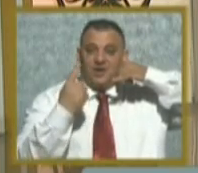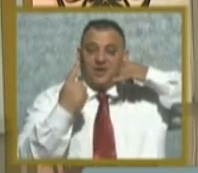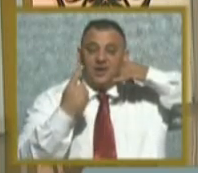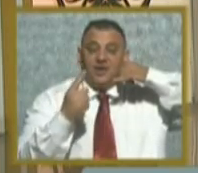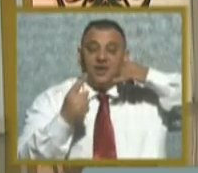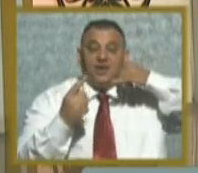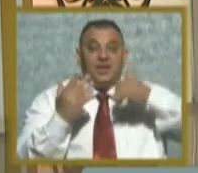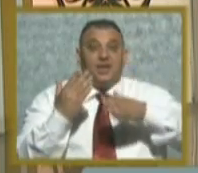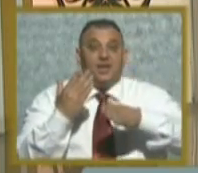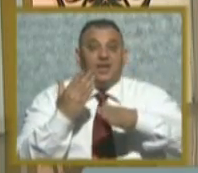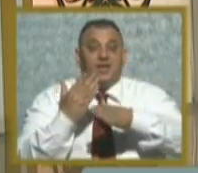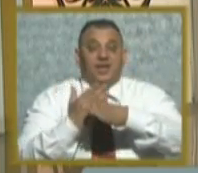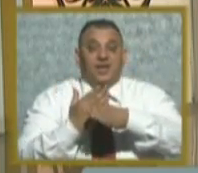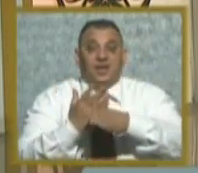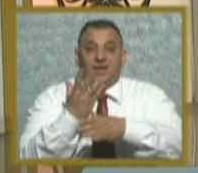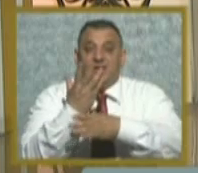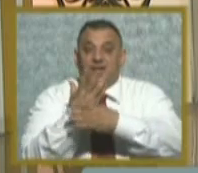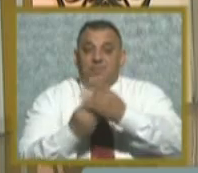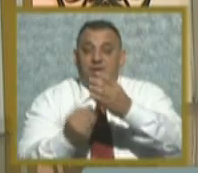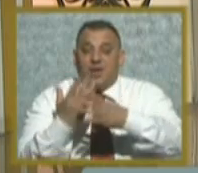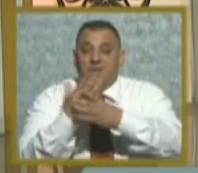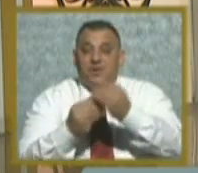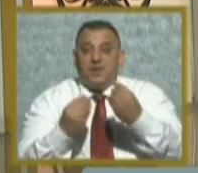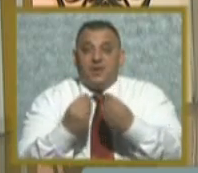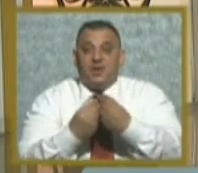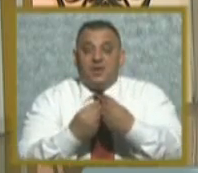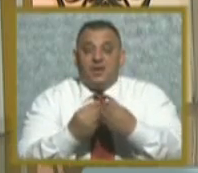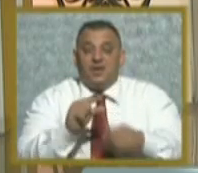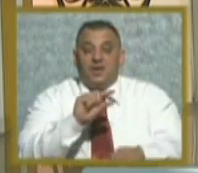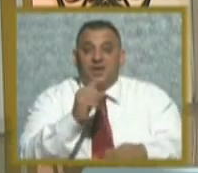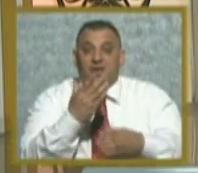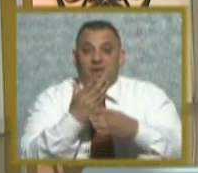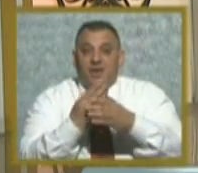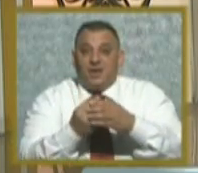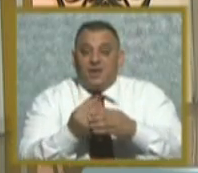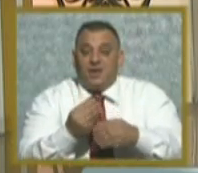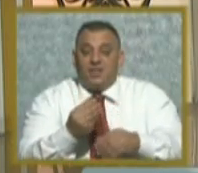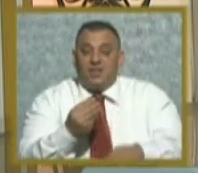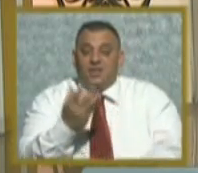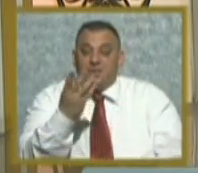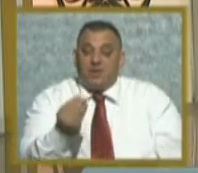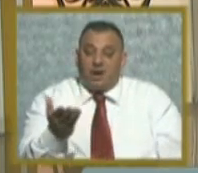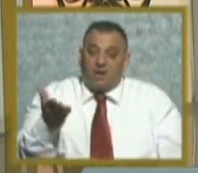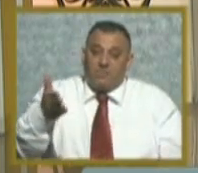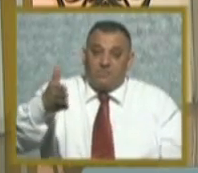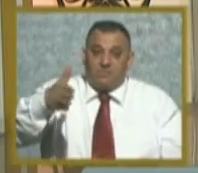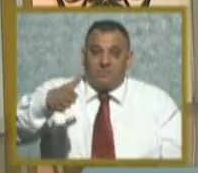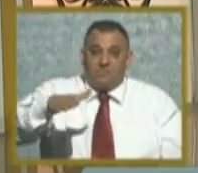ليش الأولاد شو هي الحكمة؟ إنه اللي إذا مات الولد